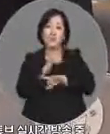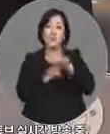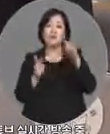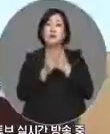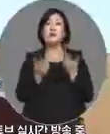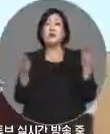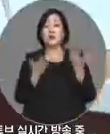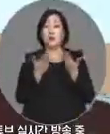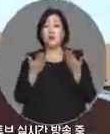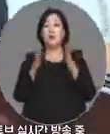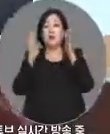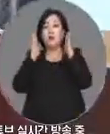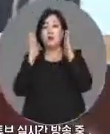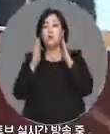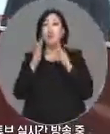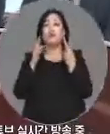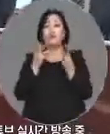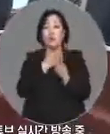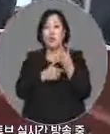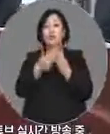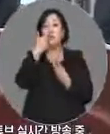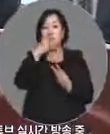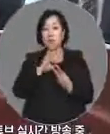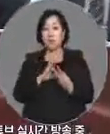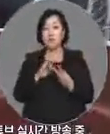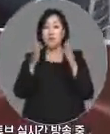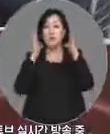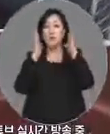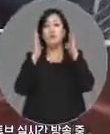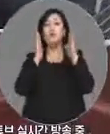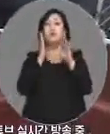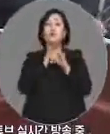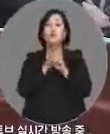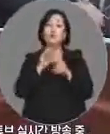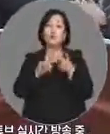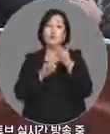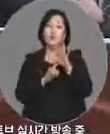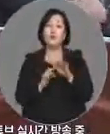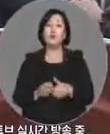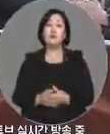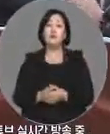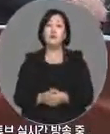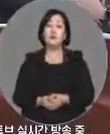일하랴 공부하랴 두 배의 땀방울을 흘리며 공부해 왔습니다. UBC 뉴스 김익현입니다.